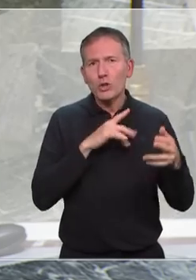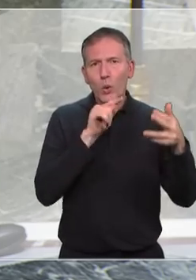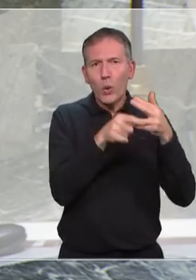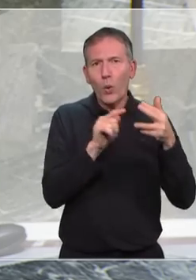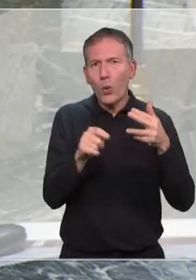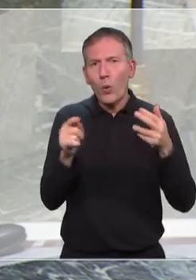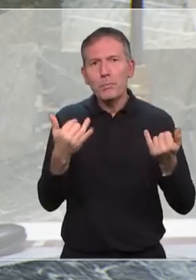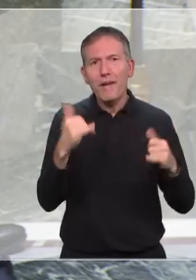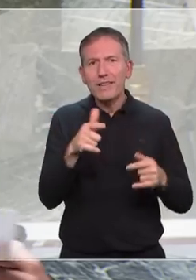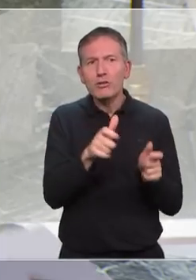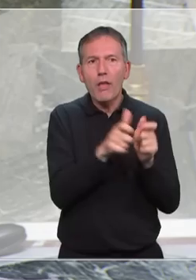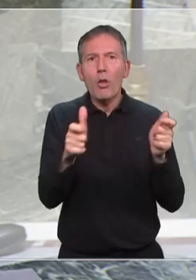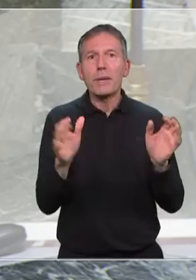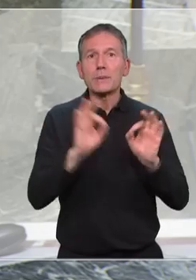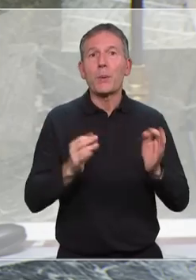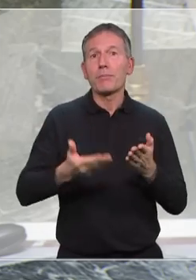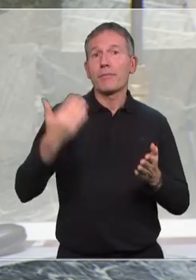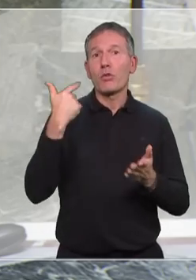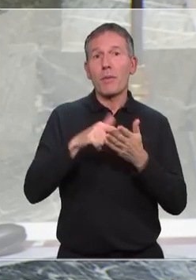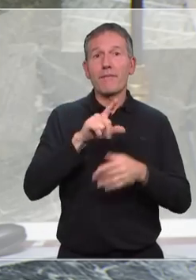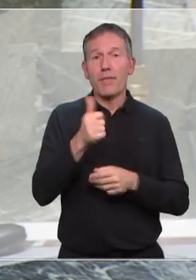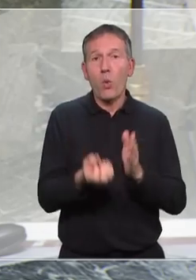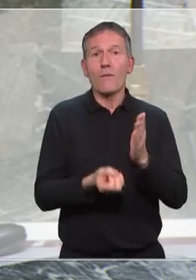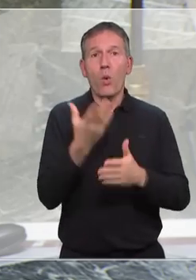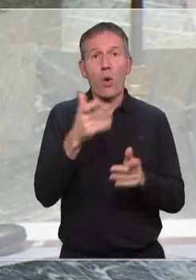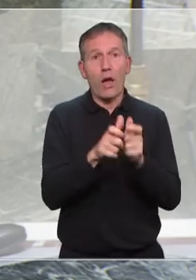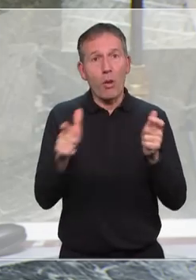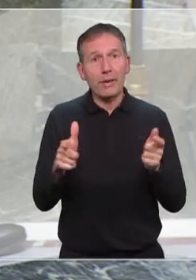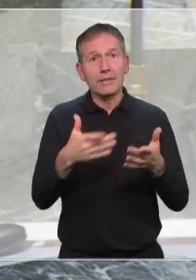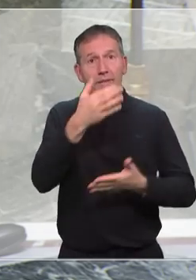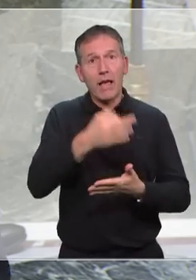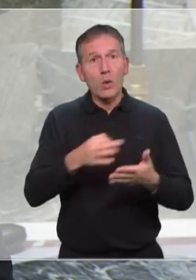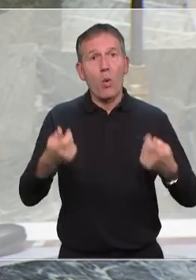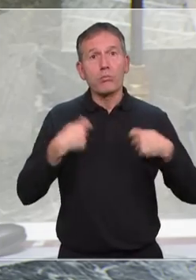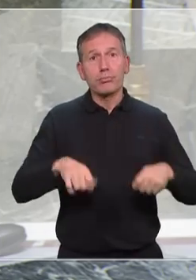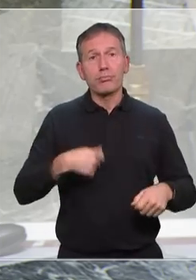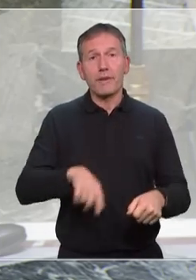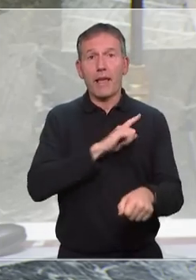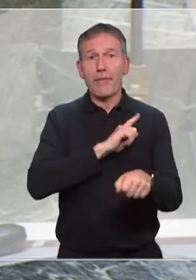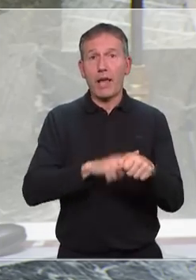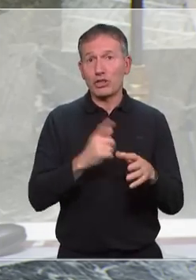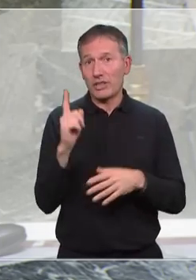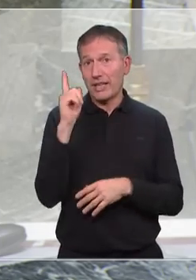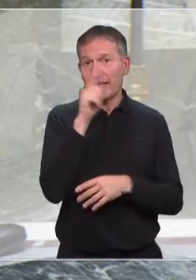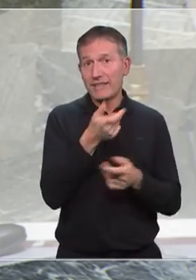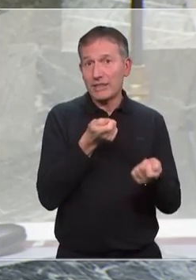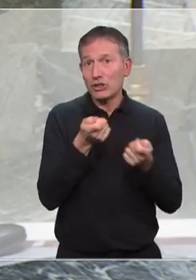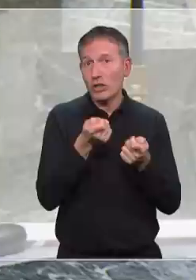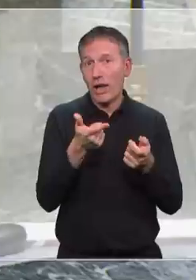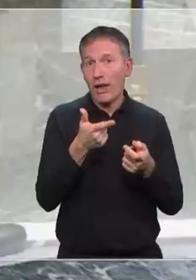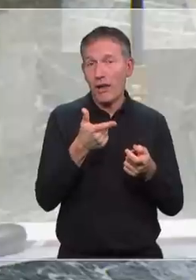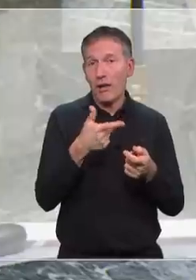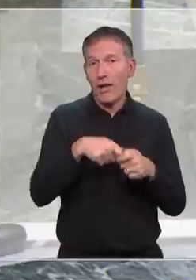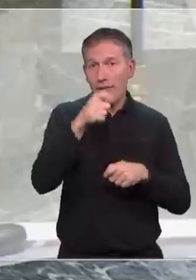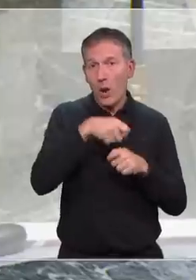combler, notamment les entreprises qui n'existaient pas en 2021 et pour lesquelles, du coup, la facture énergétique est évidemment difficile à remplir.